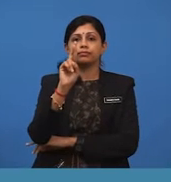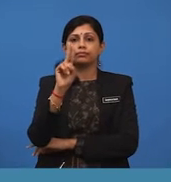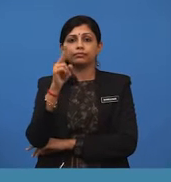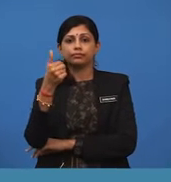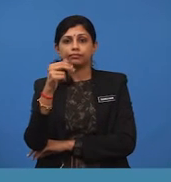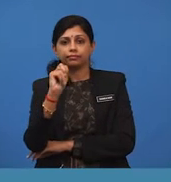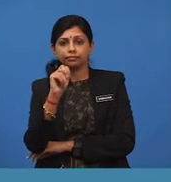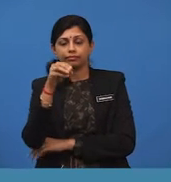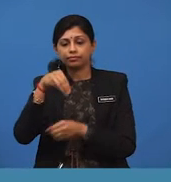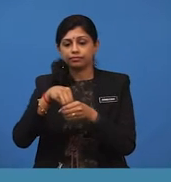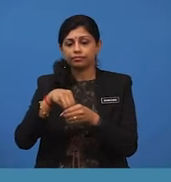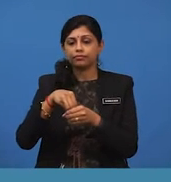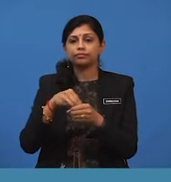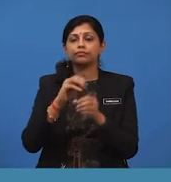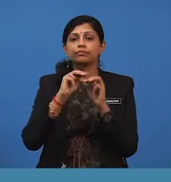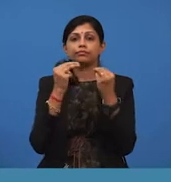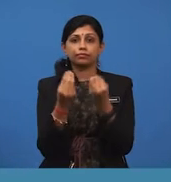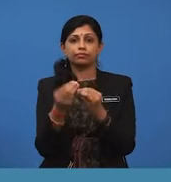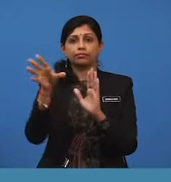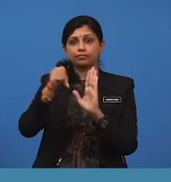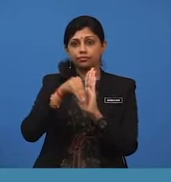arus aruhan dalam suatu medan magnet.